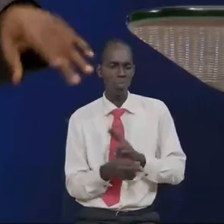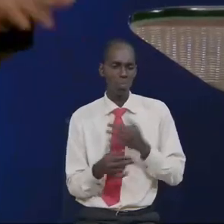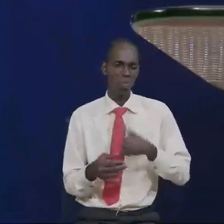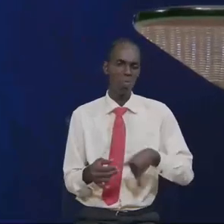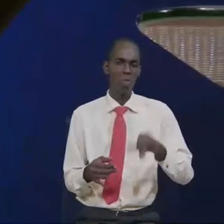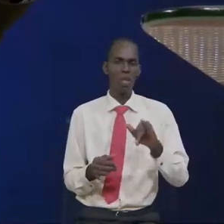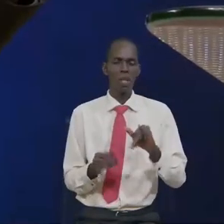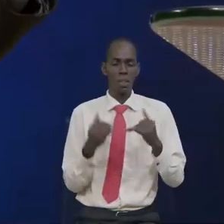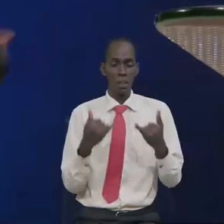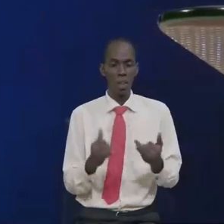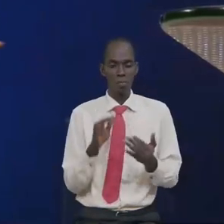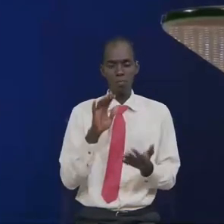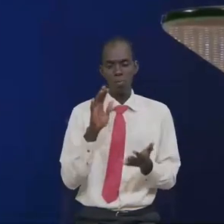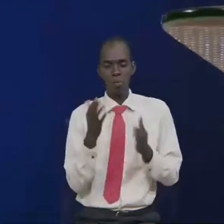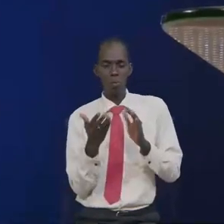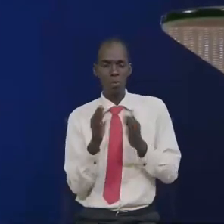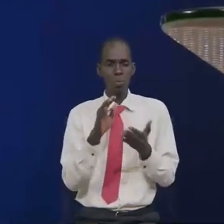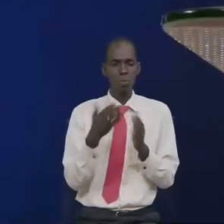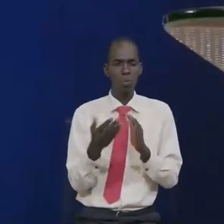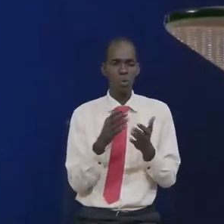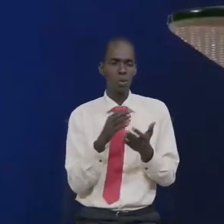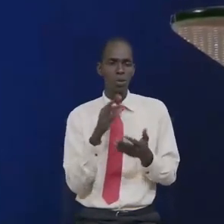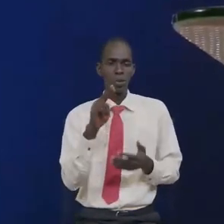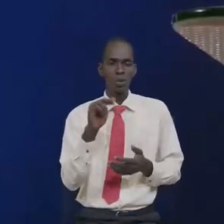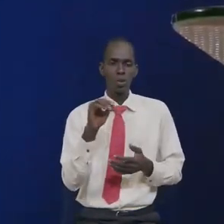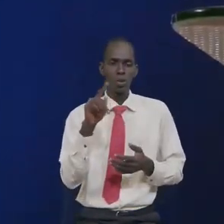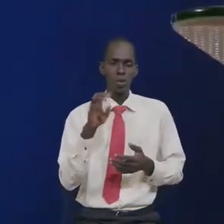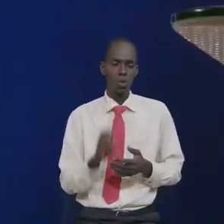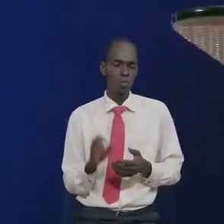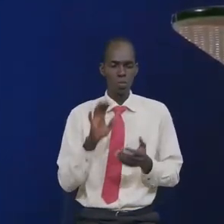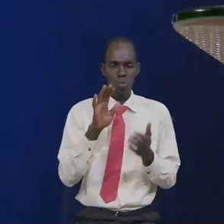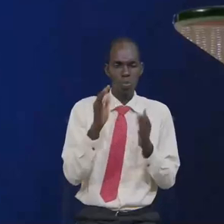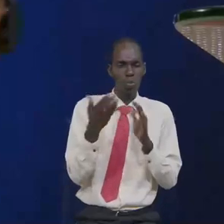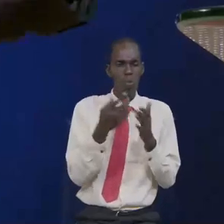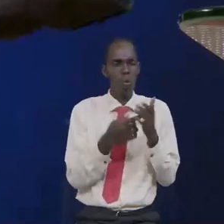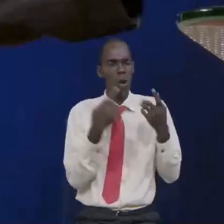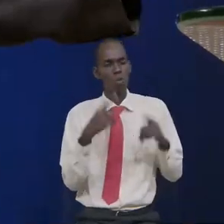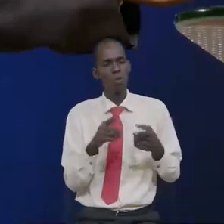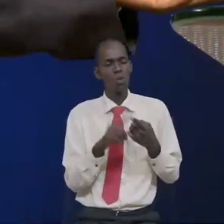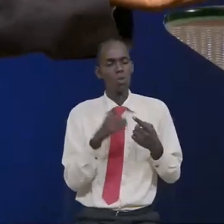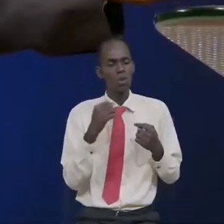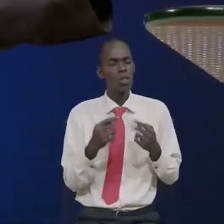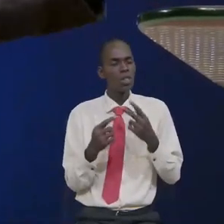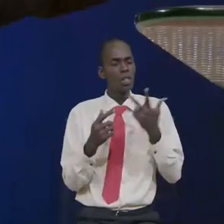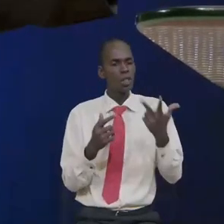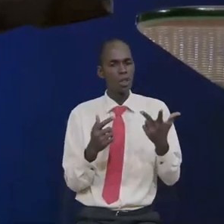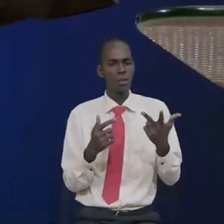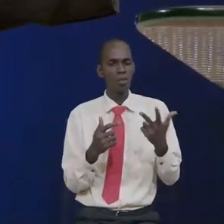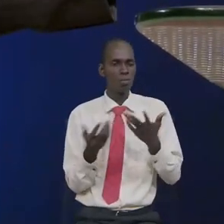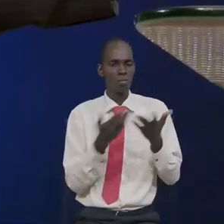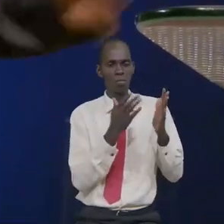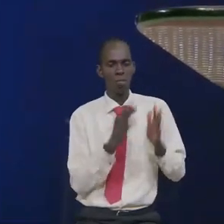en comparant ce qui était arrivé à Shadrach, Meshach, Abednego et à ce qui était arrivé à